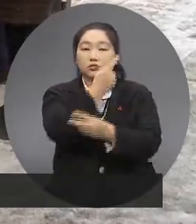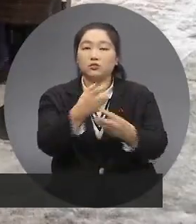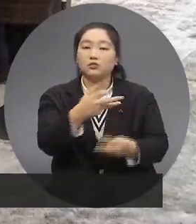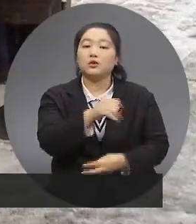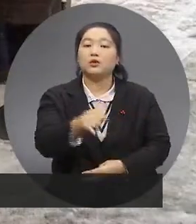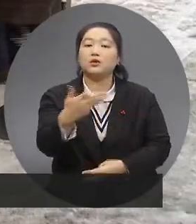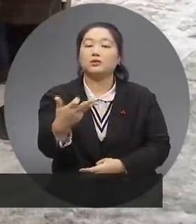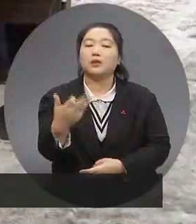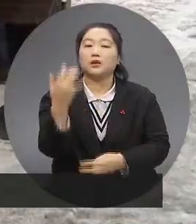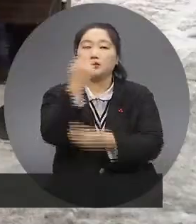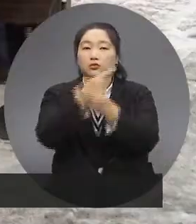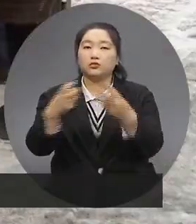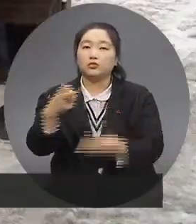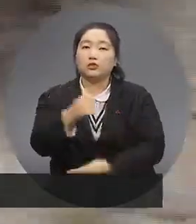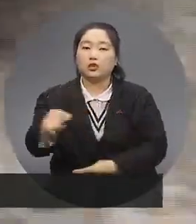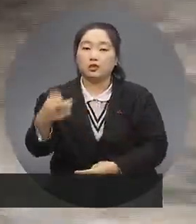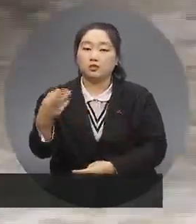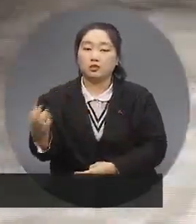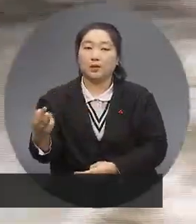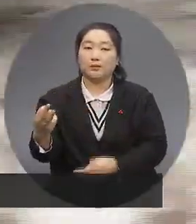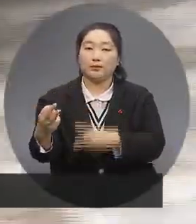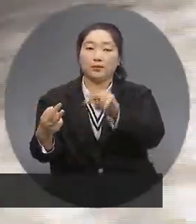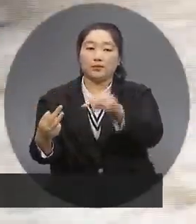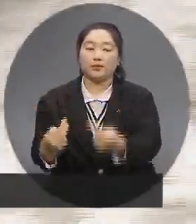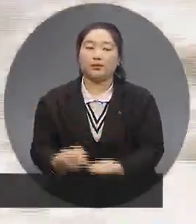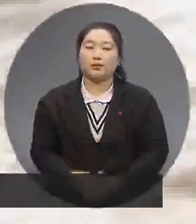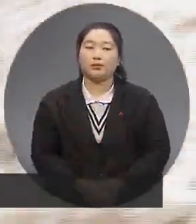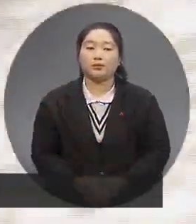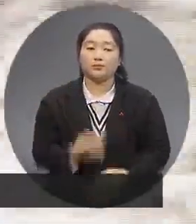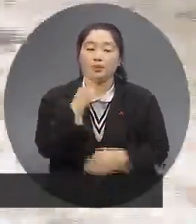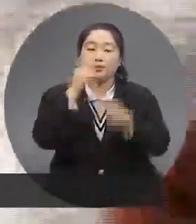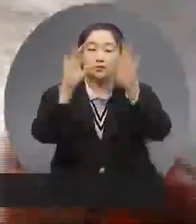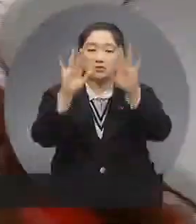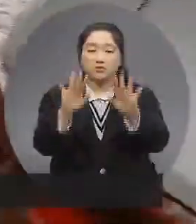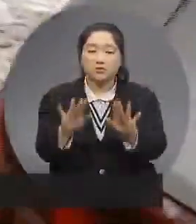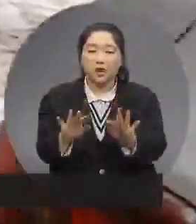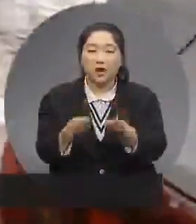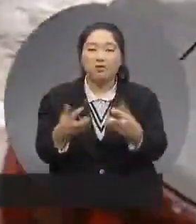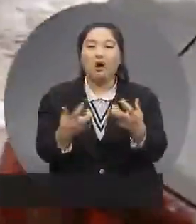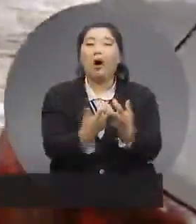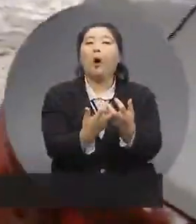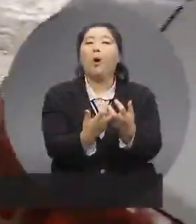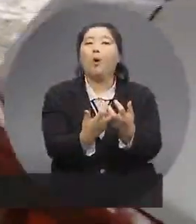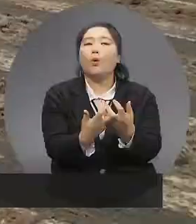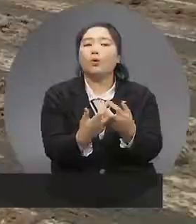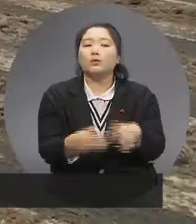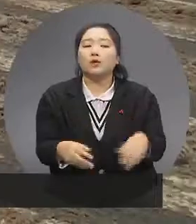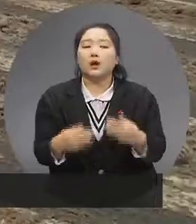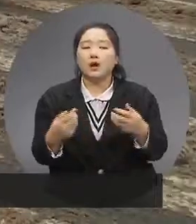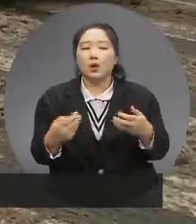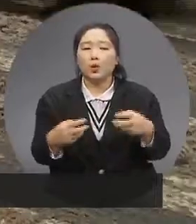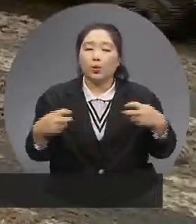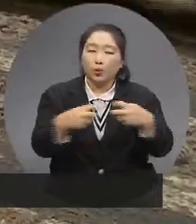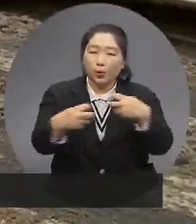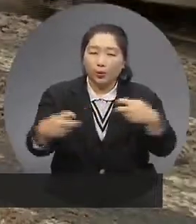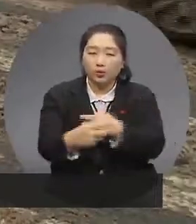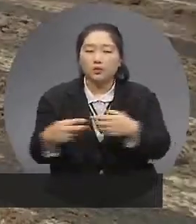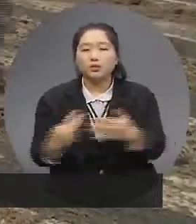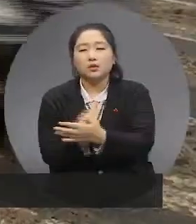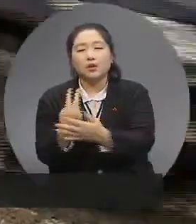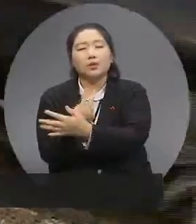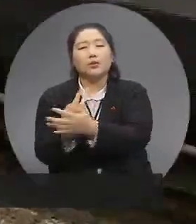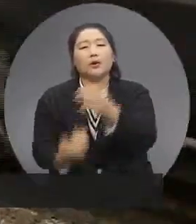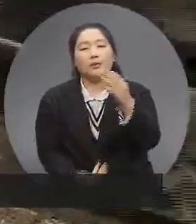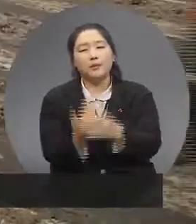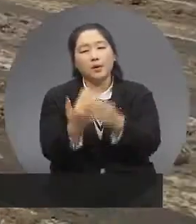청주 영하 13도까지 떨어지겠습니다. 내린 눈이 강추위에 그대로 얼어붙어 교통과 낙상 등 각종 사고 우려가